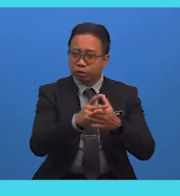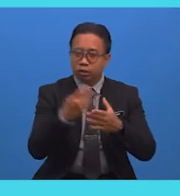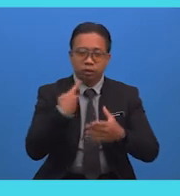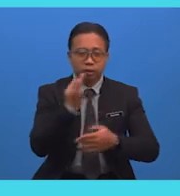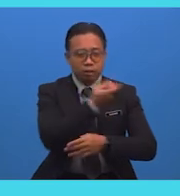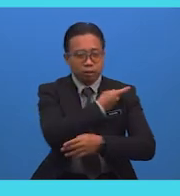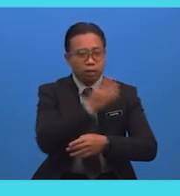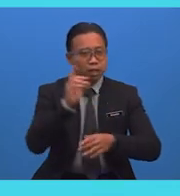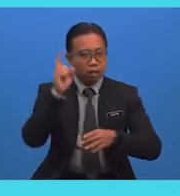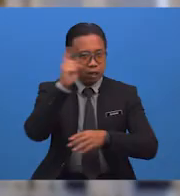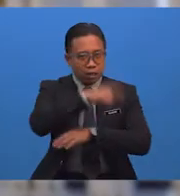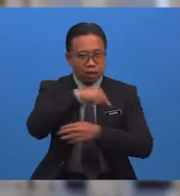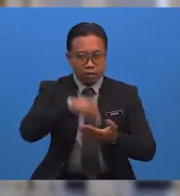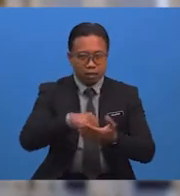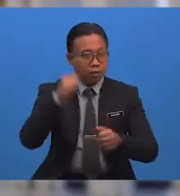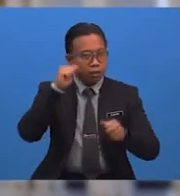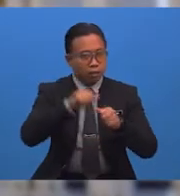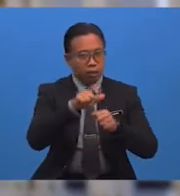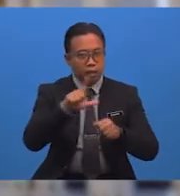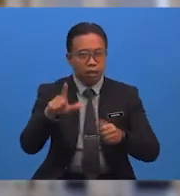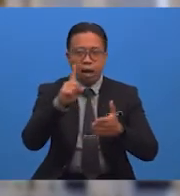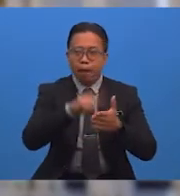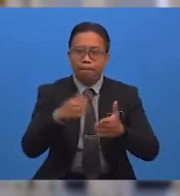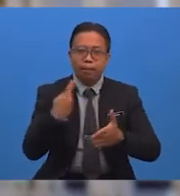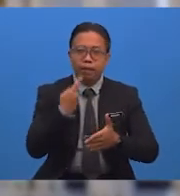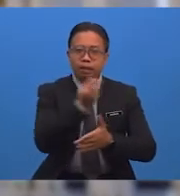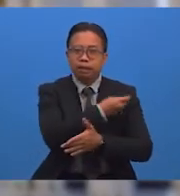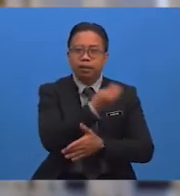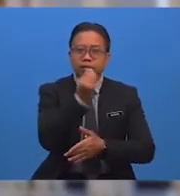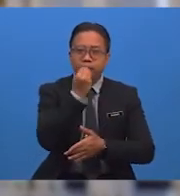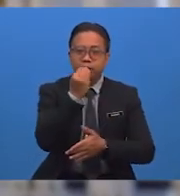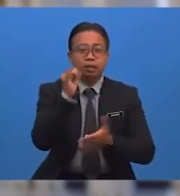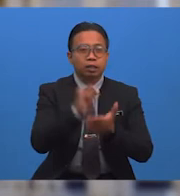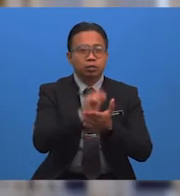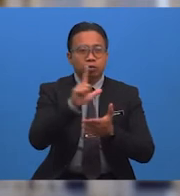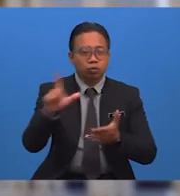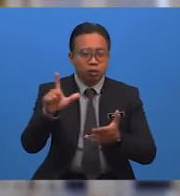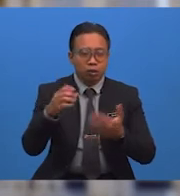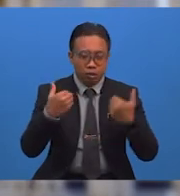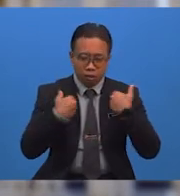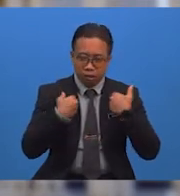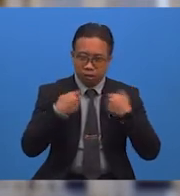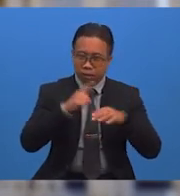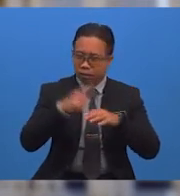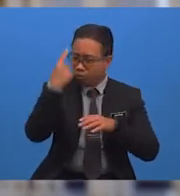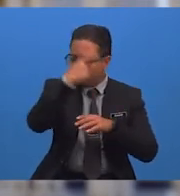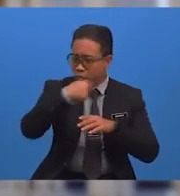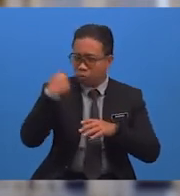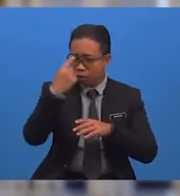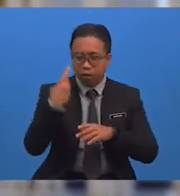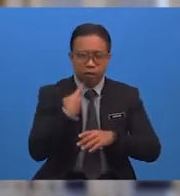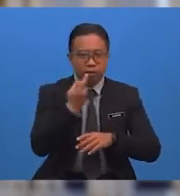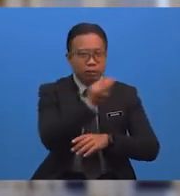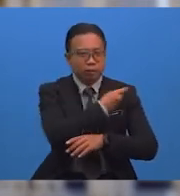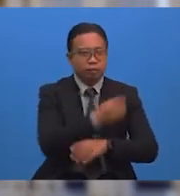pada hari ini. Ingatlah, apa yang kita makan, itulah yang terpancar di wajah dan